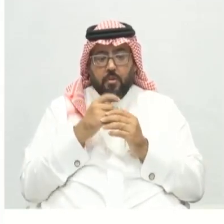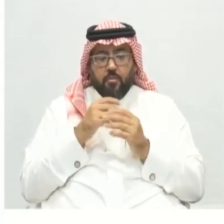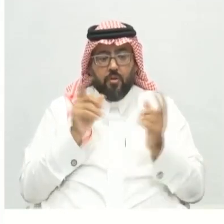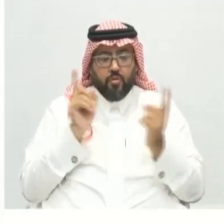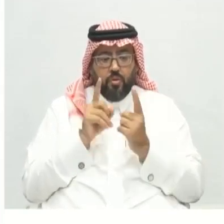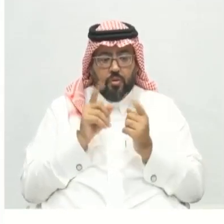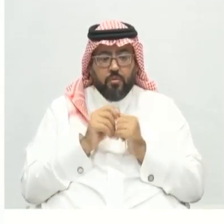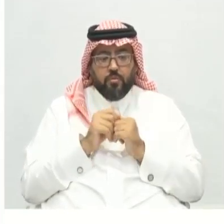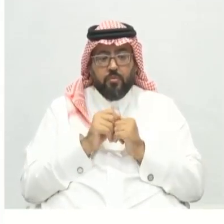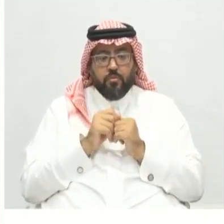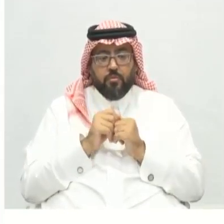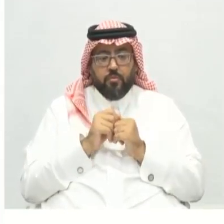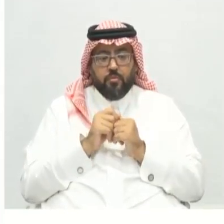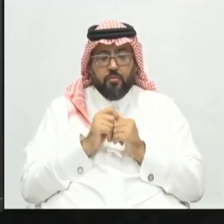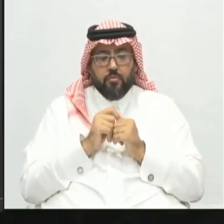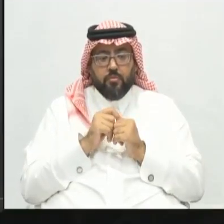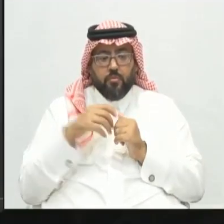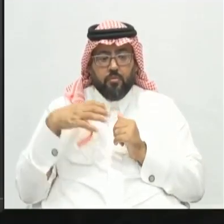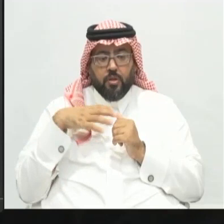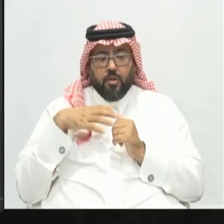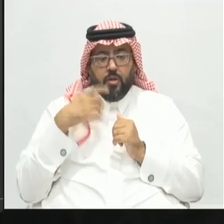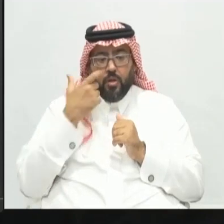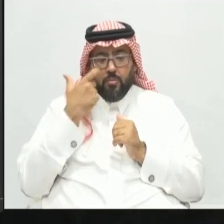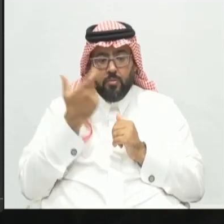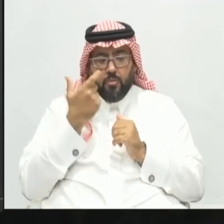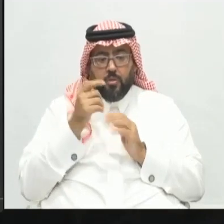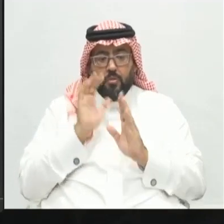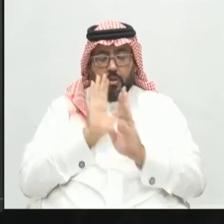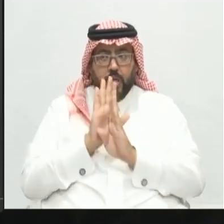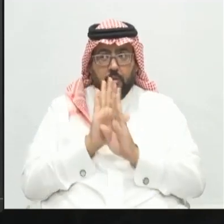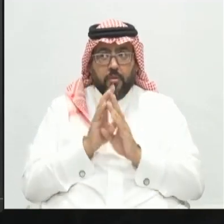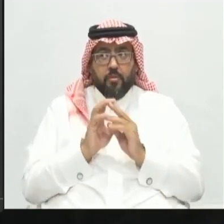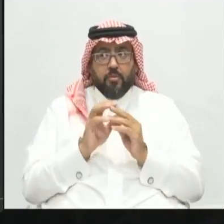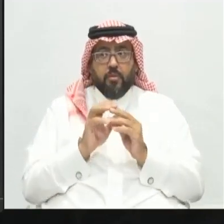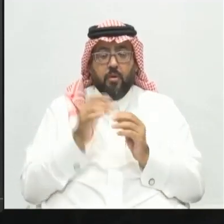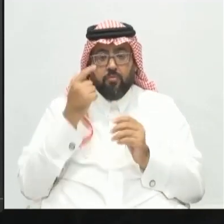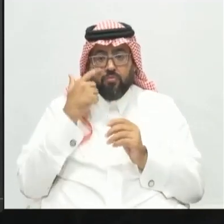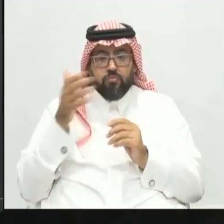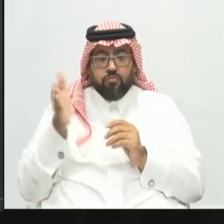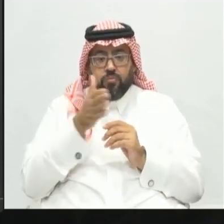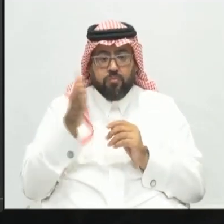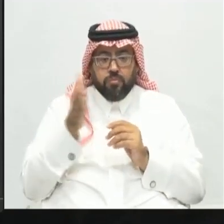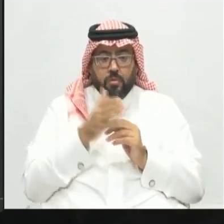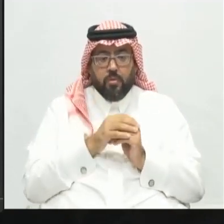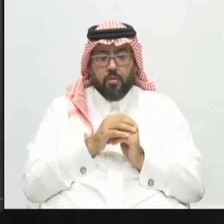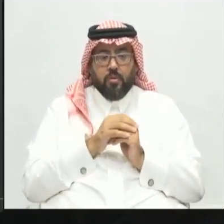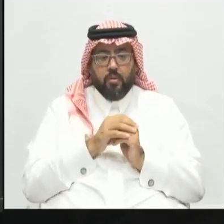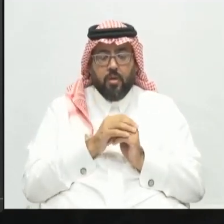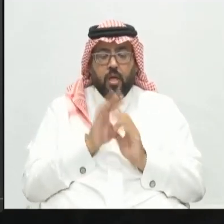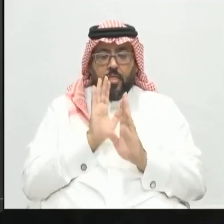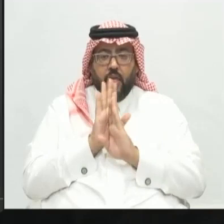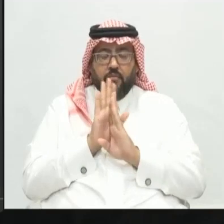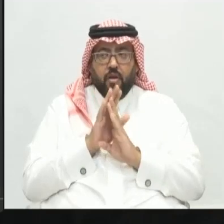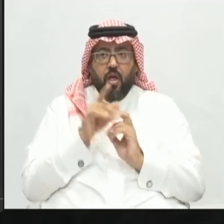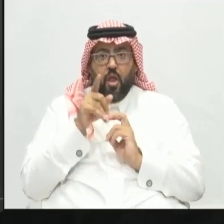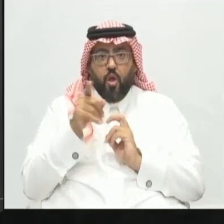تواجهه اذا مدير المشروع يكون معزز وموجه ودافع